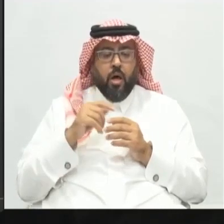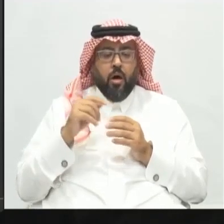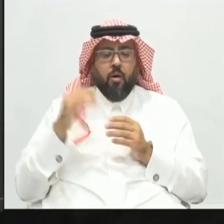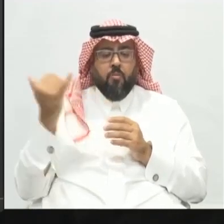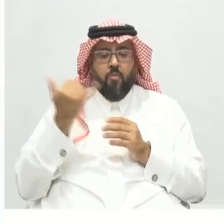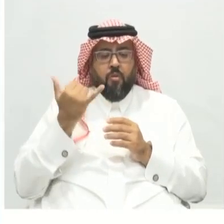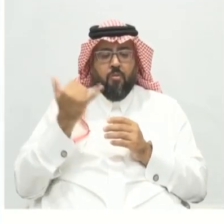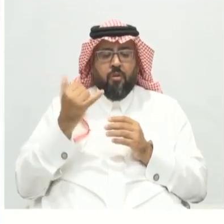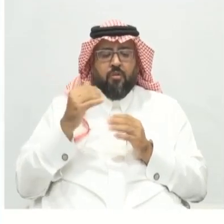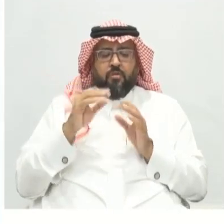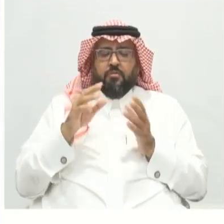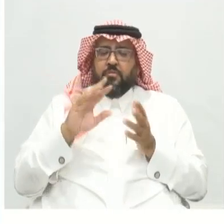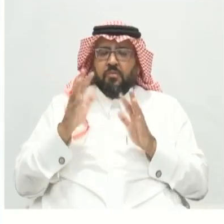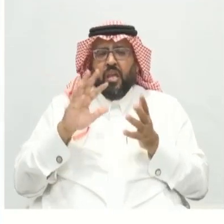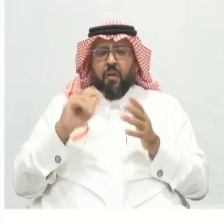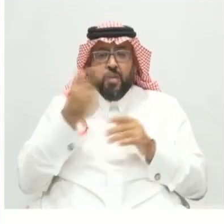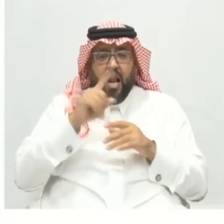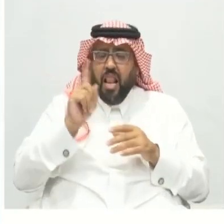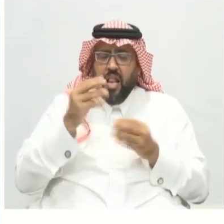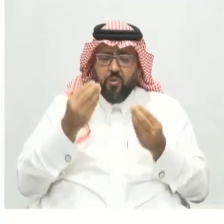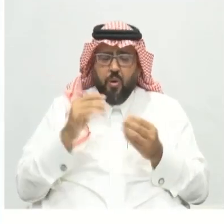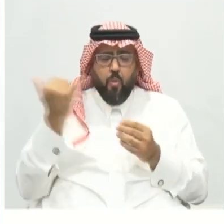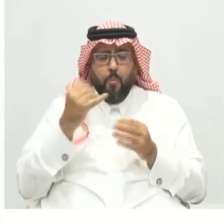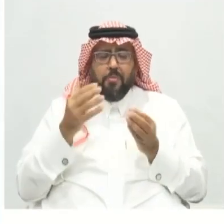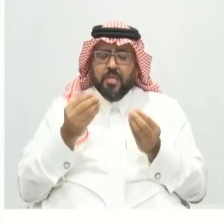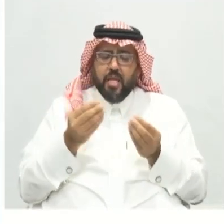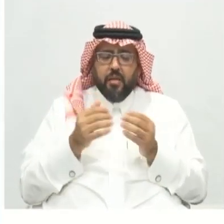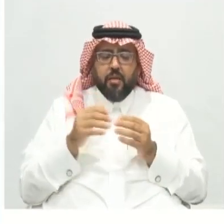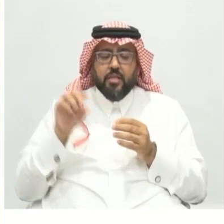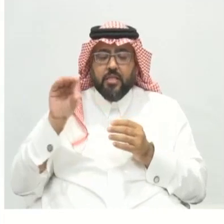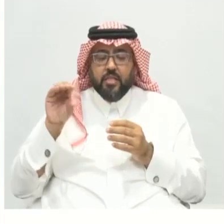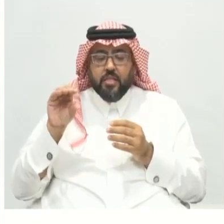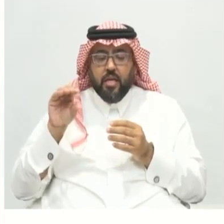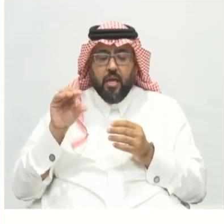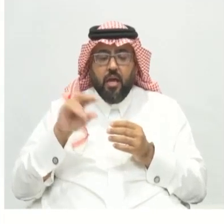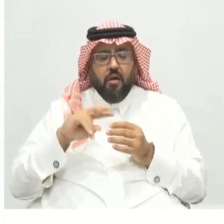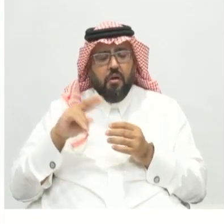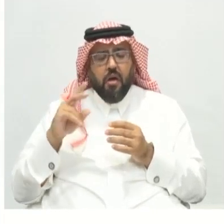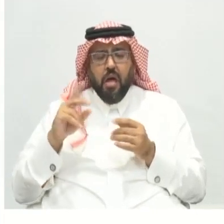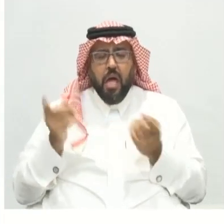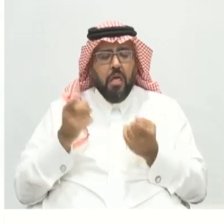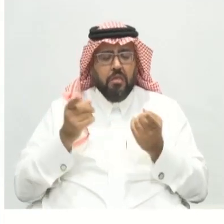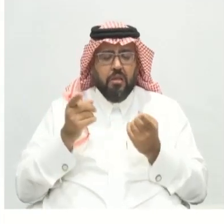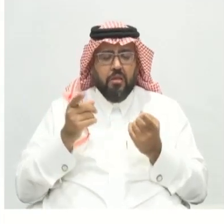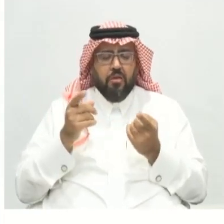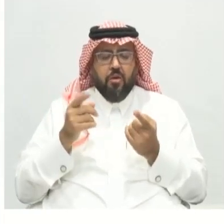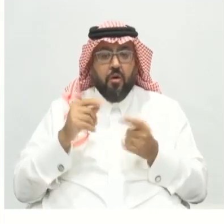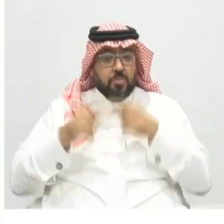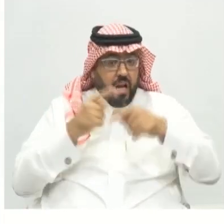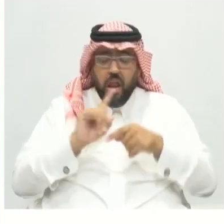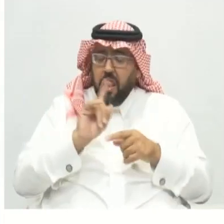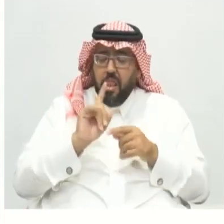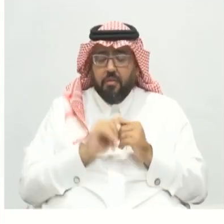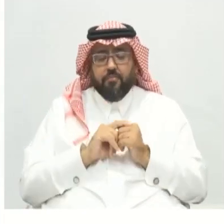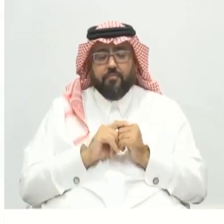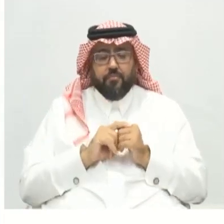للمهام المهمه وغير العاجله وسي للمهام غير المهمه وغير العادله الطريقه